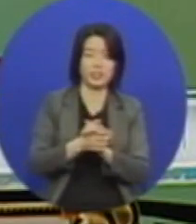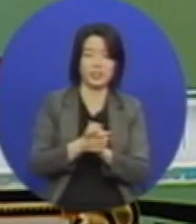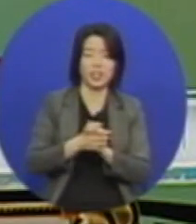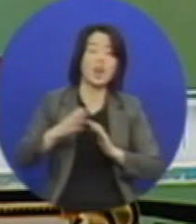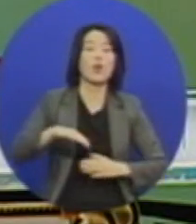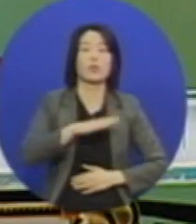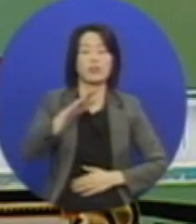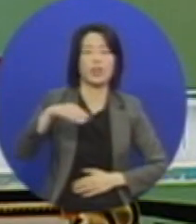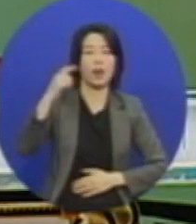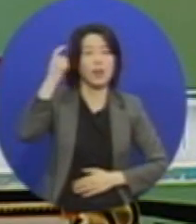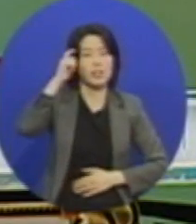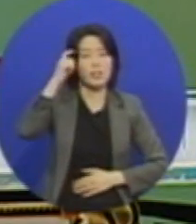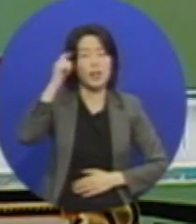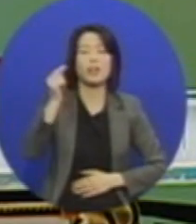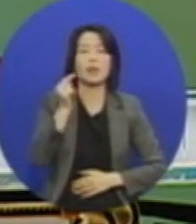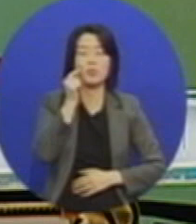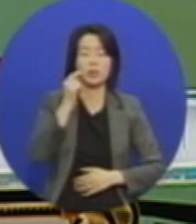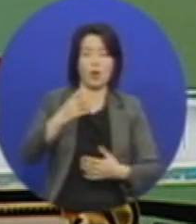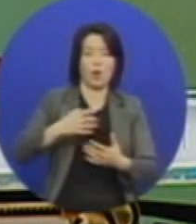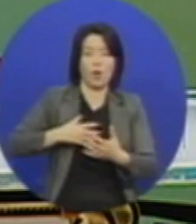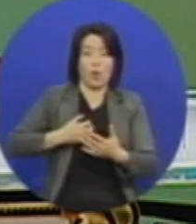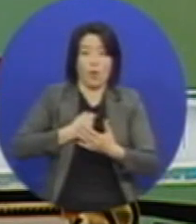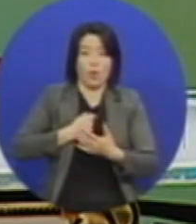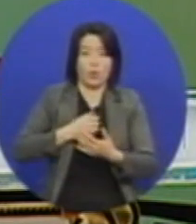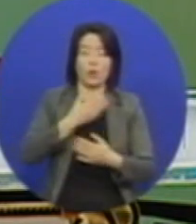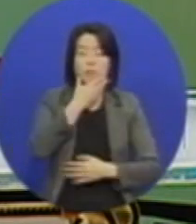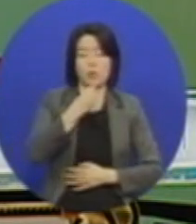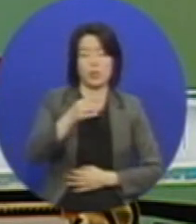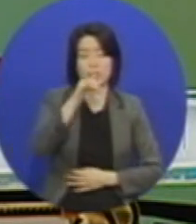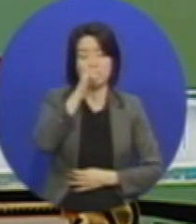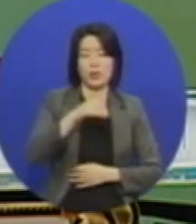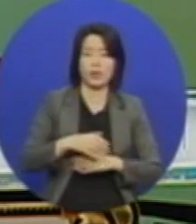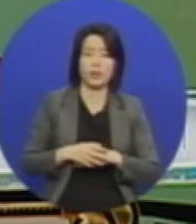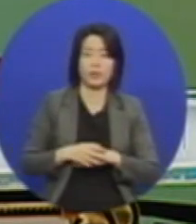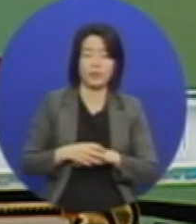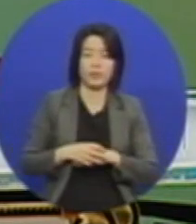우리가 상상도 못할 충격적인 보기 있어요